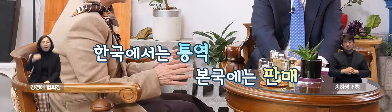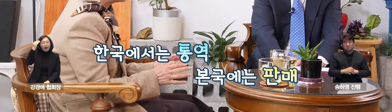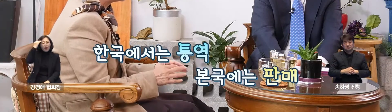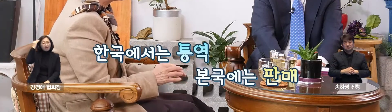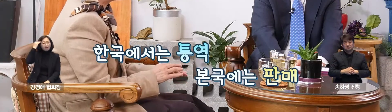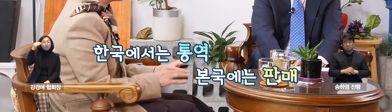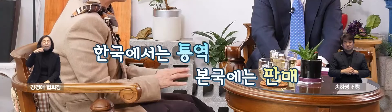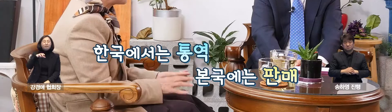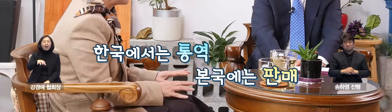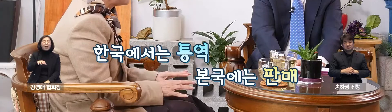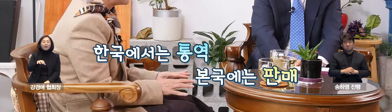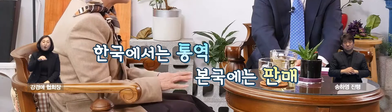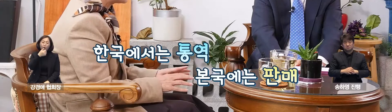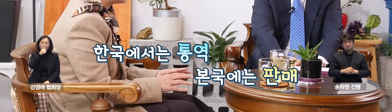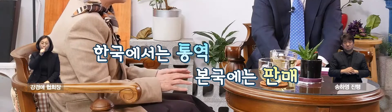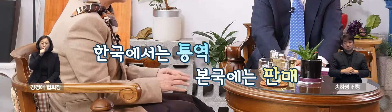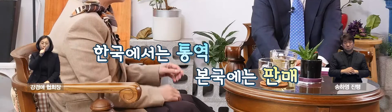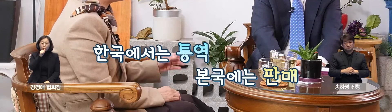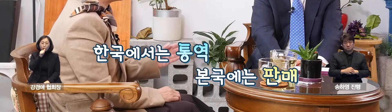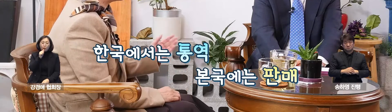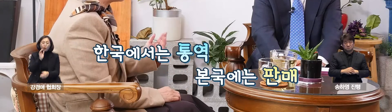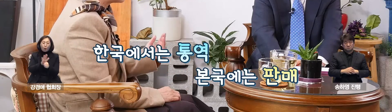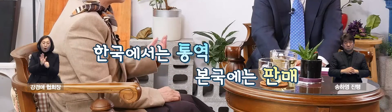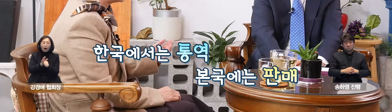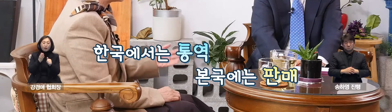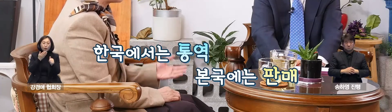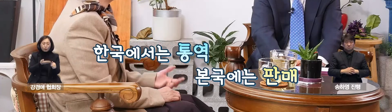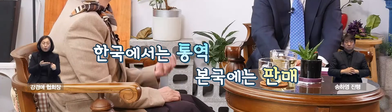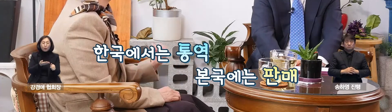한국에서는 통역도 하고 이렇게 하고 기업